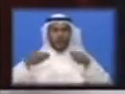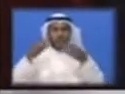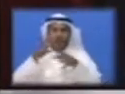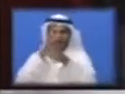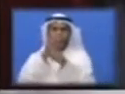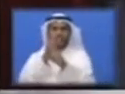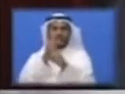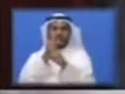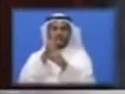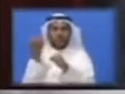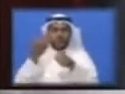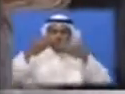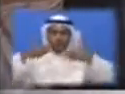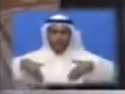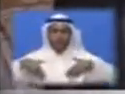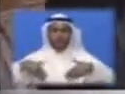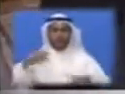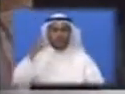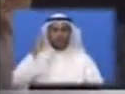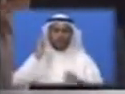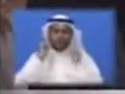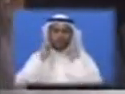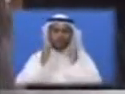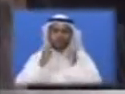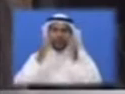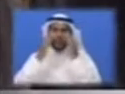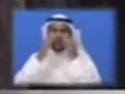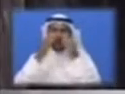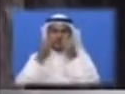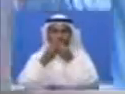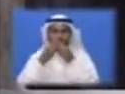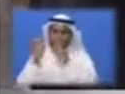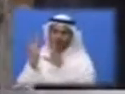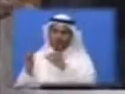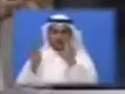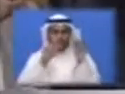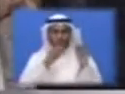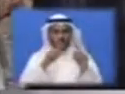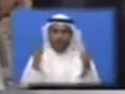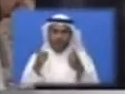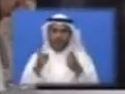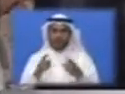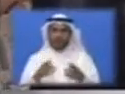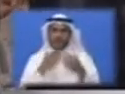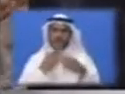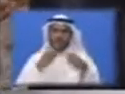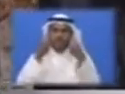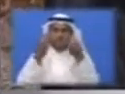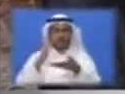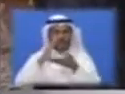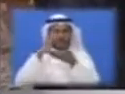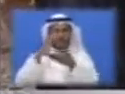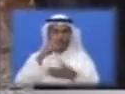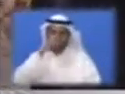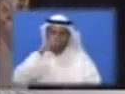من الأبناء يحتاجون إلى الرعاية والاهتمام مثل إخوانهم الأصحاء، وإن أم المعاق تستحق